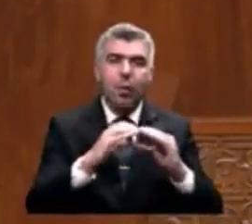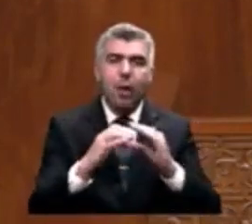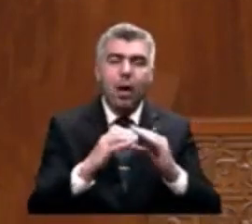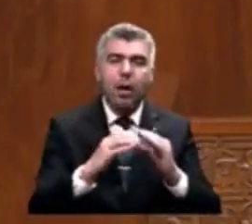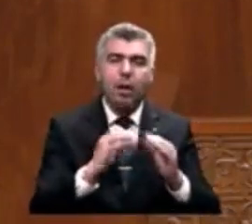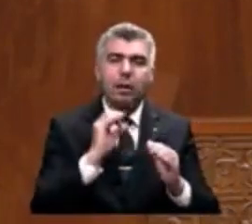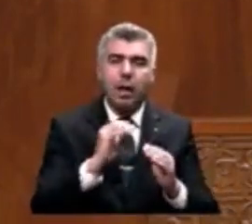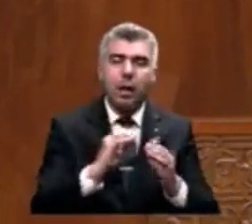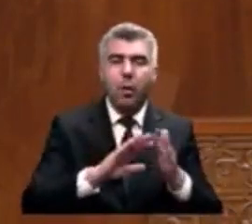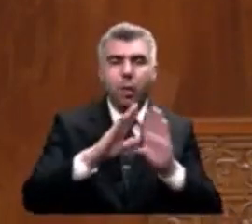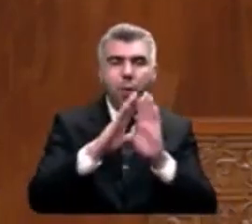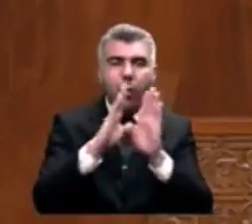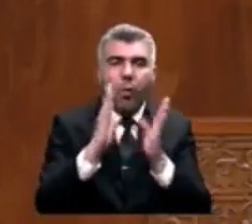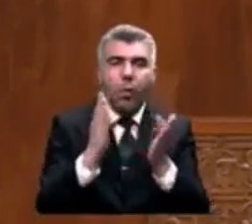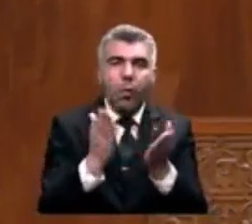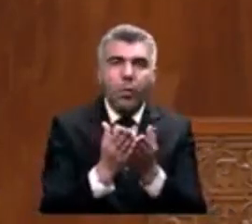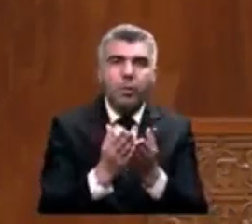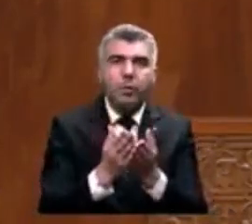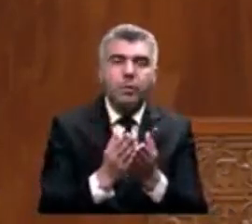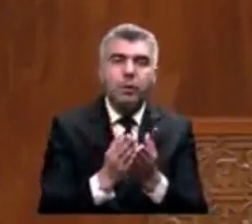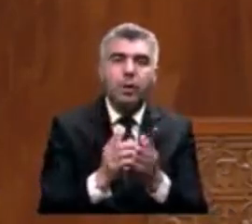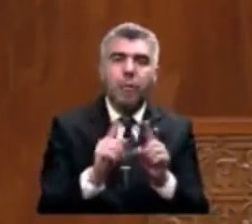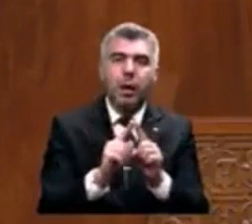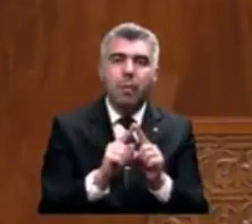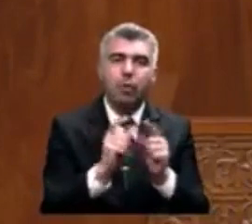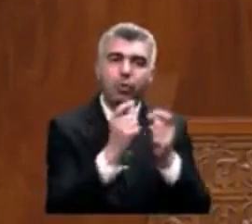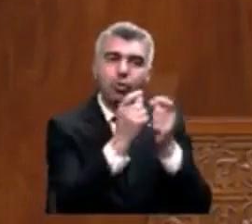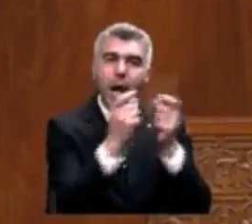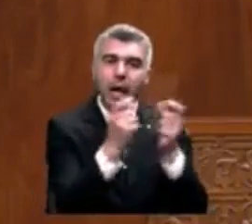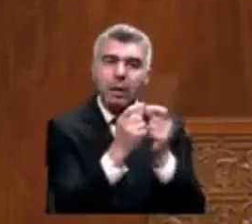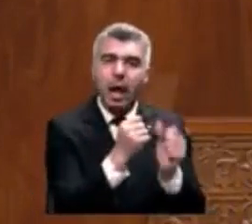قامت بها المنظومة، ما جبنا لا مكتب دراسات